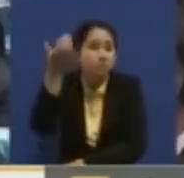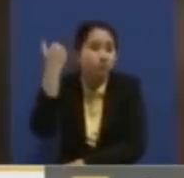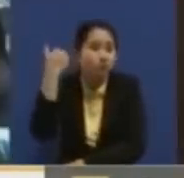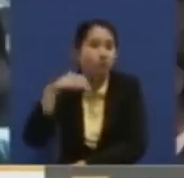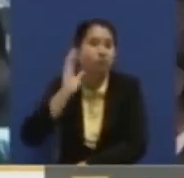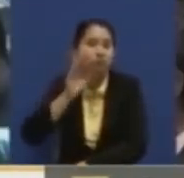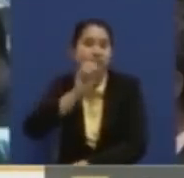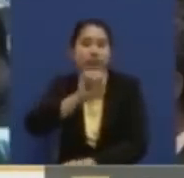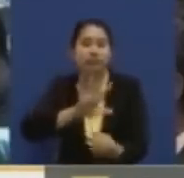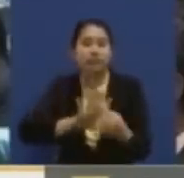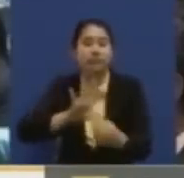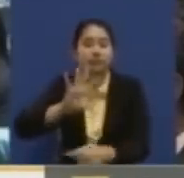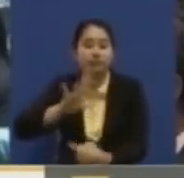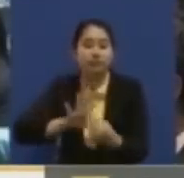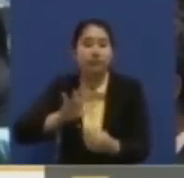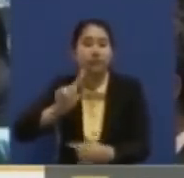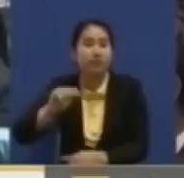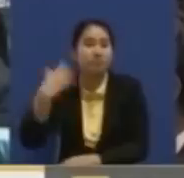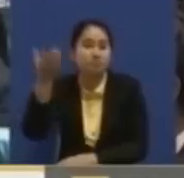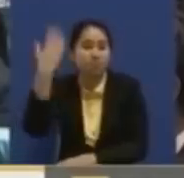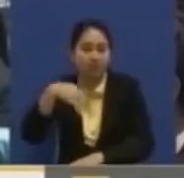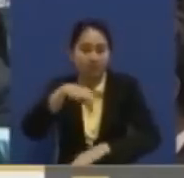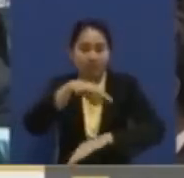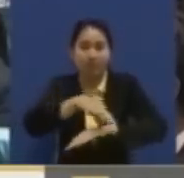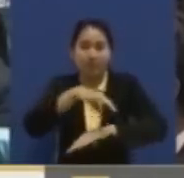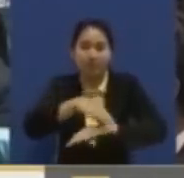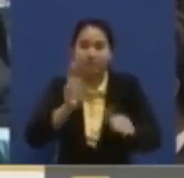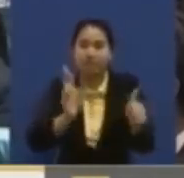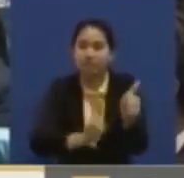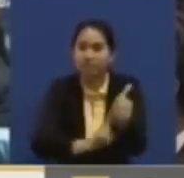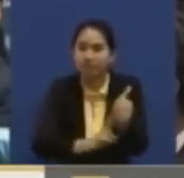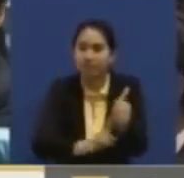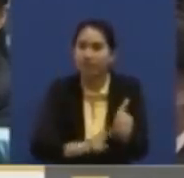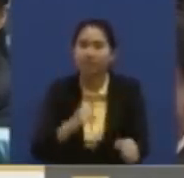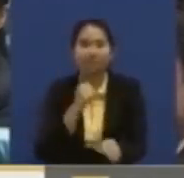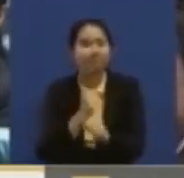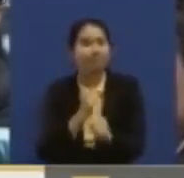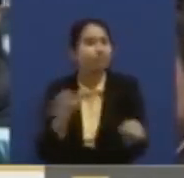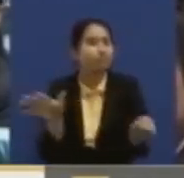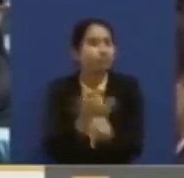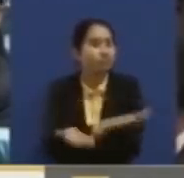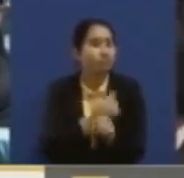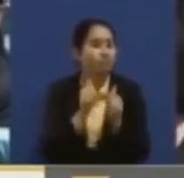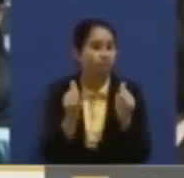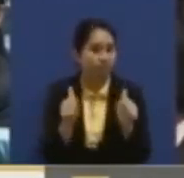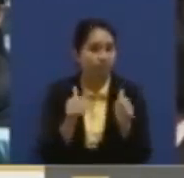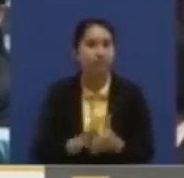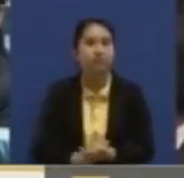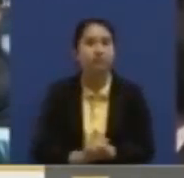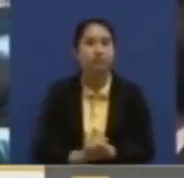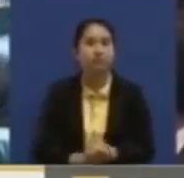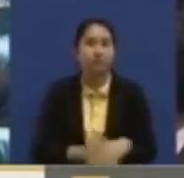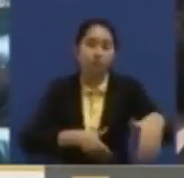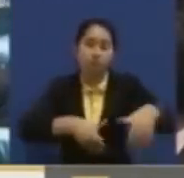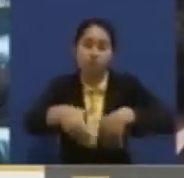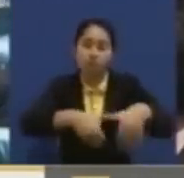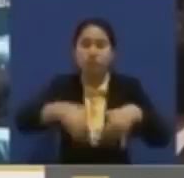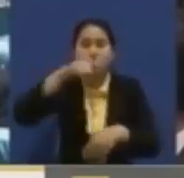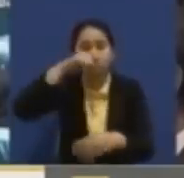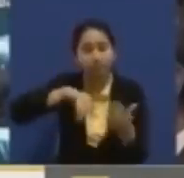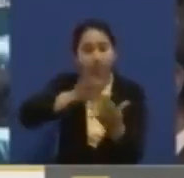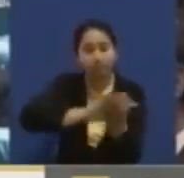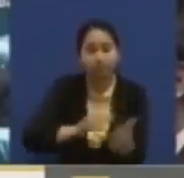ธานสภาผู้แทนราษฎรทำหน้าที่ได้อย่างไม่มีทิฏฐิเลยนะครับท่านพี่น้องประชาชนทางบ้าน